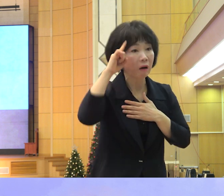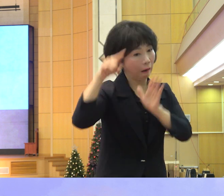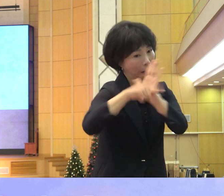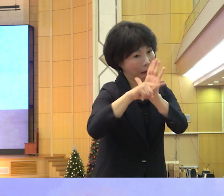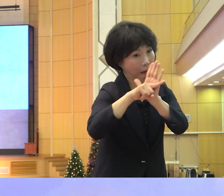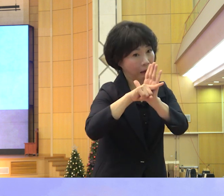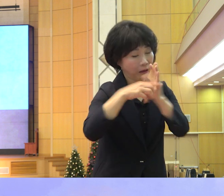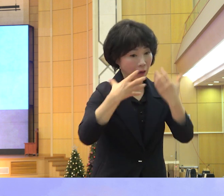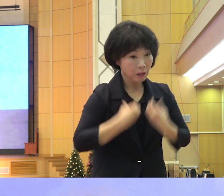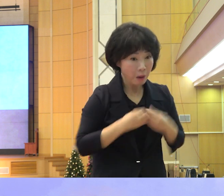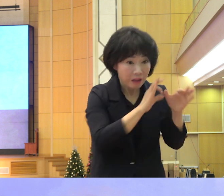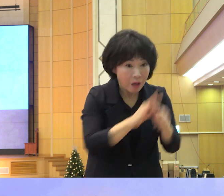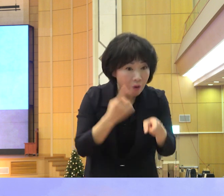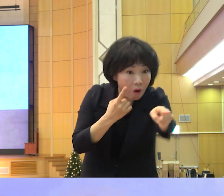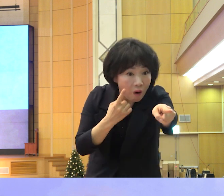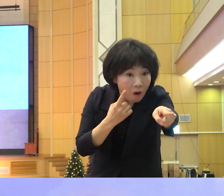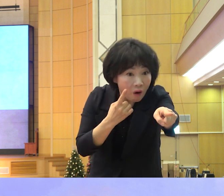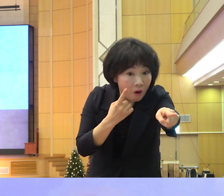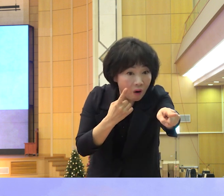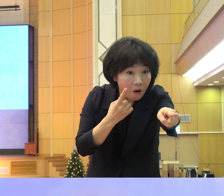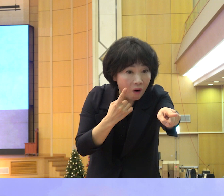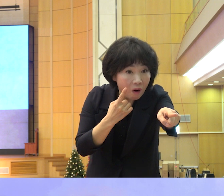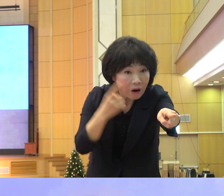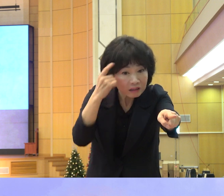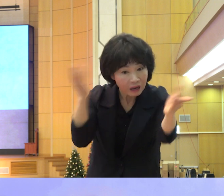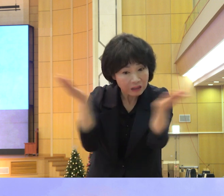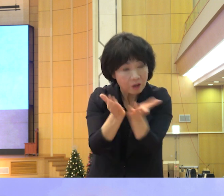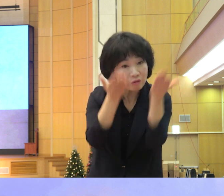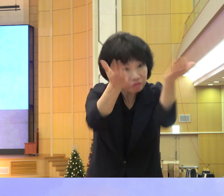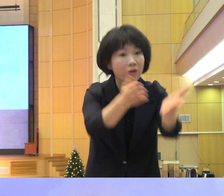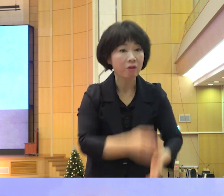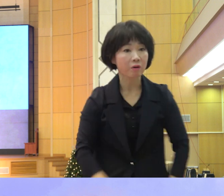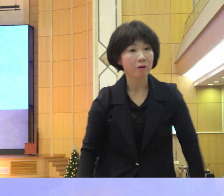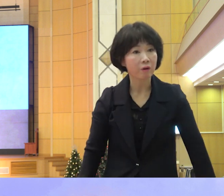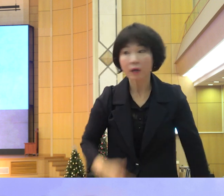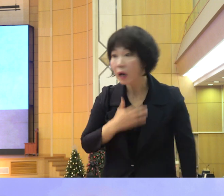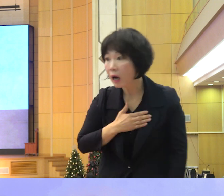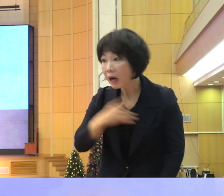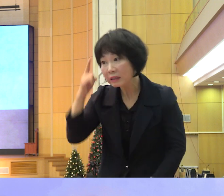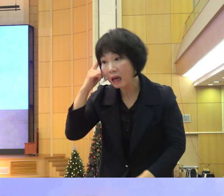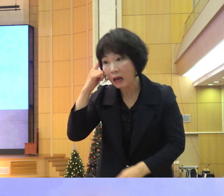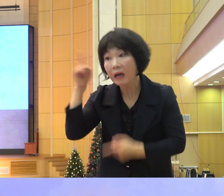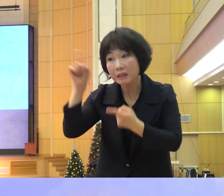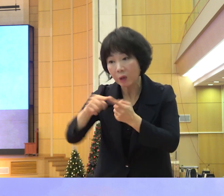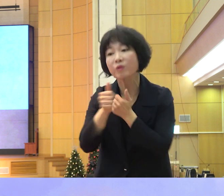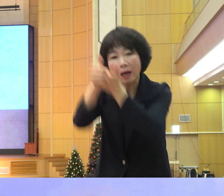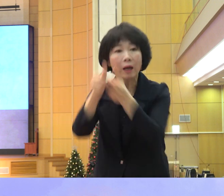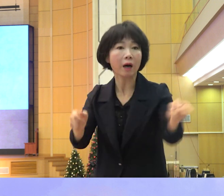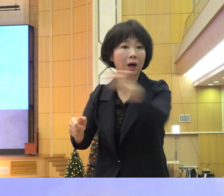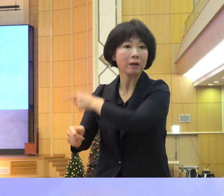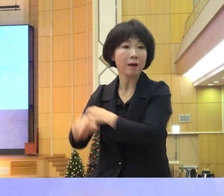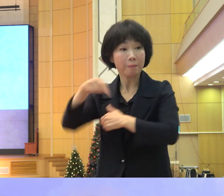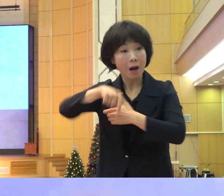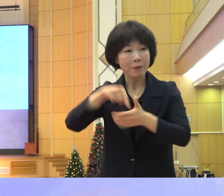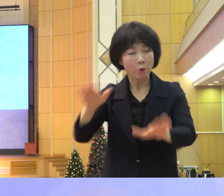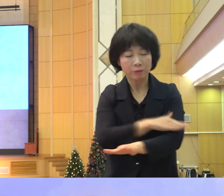막 절망하면 절망의 수렁이에 자꾸만 빠져들어가는 거예요. 그러나 내가